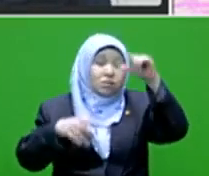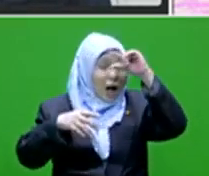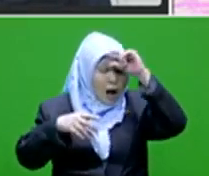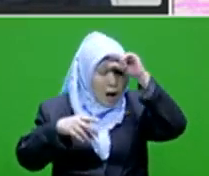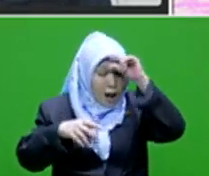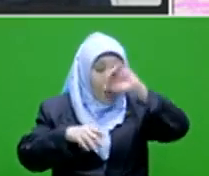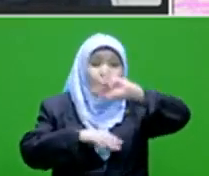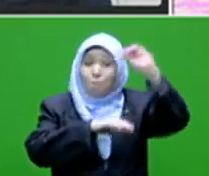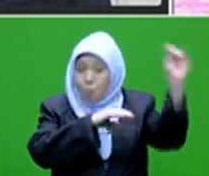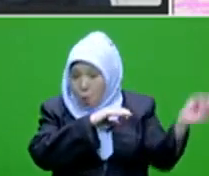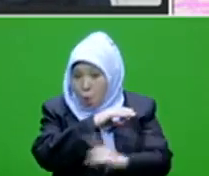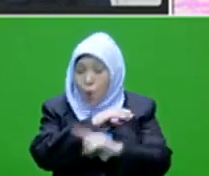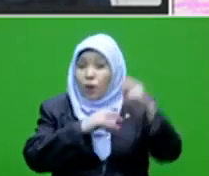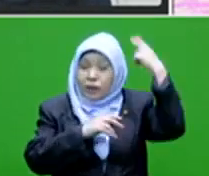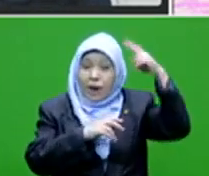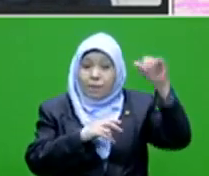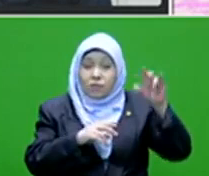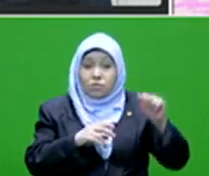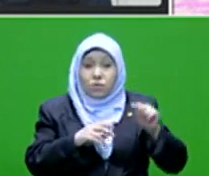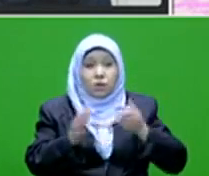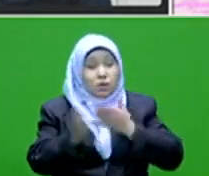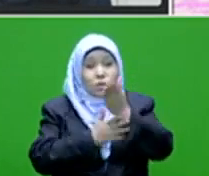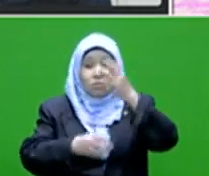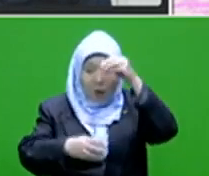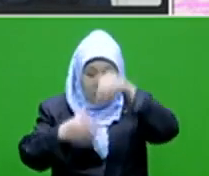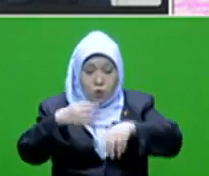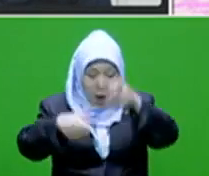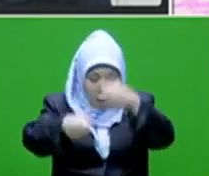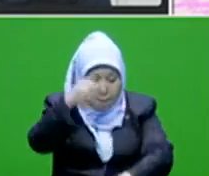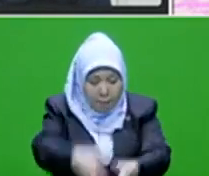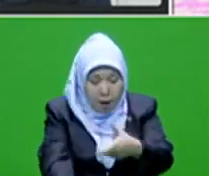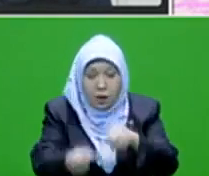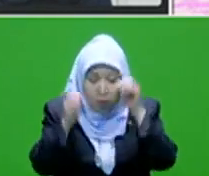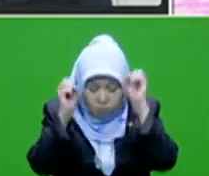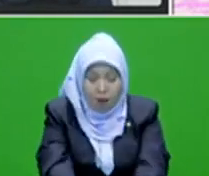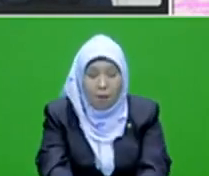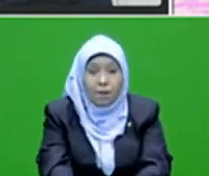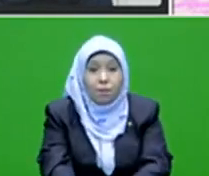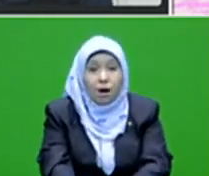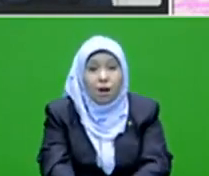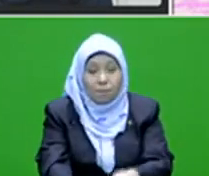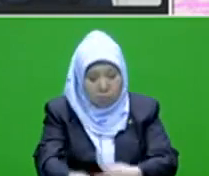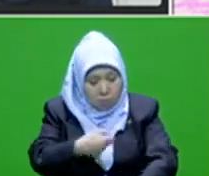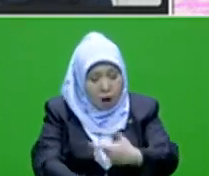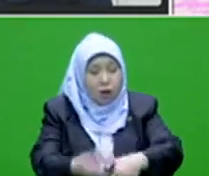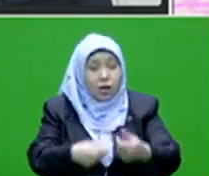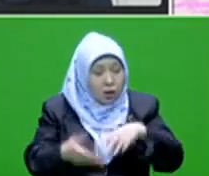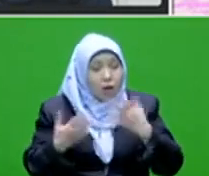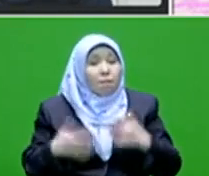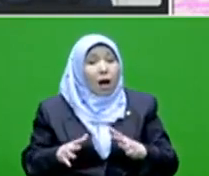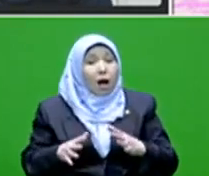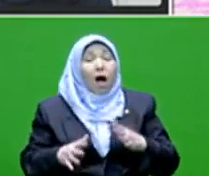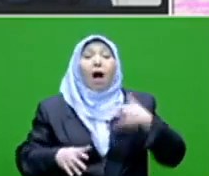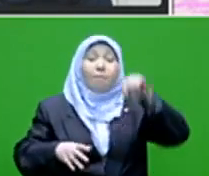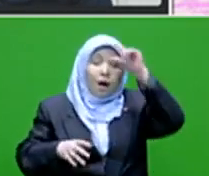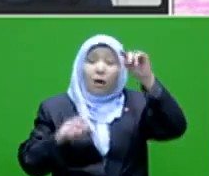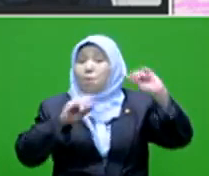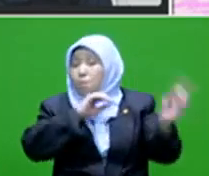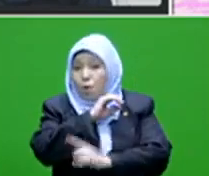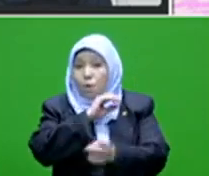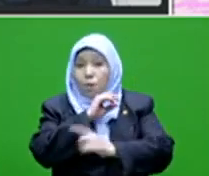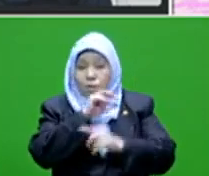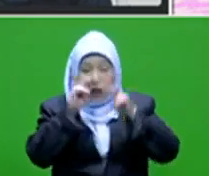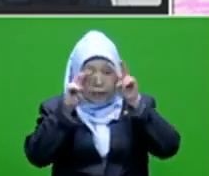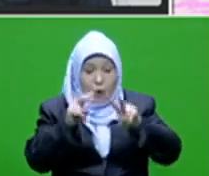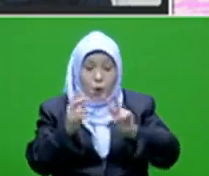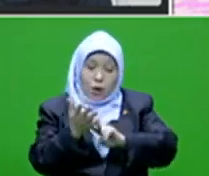dia, abang-abang dia tahu dia masuk dalam perigi. Lepas abang-abang dia tahu dia masuk dalam perigi, yang abang-abang dia pukul dia ini, tengok dalam